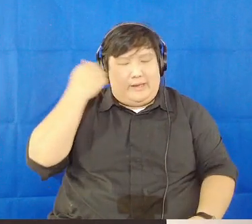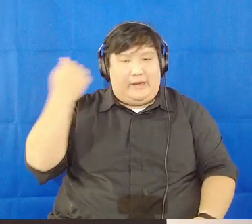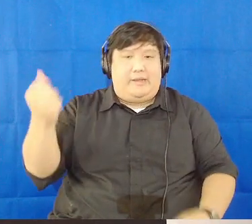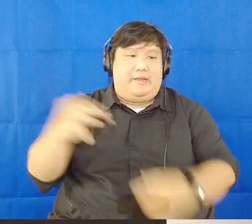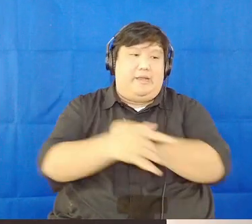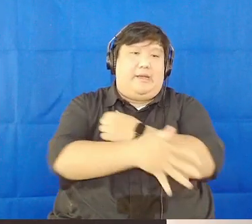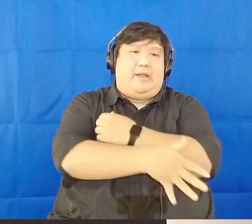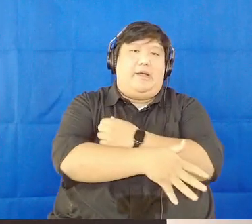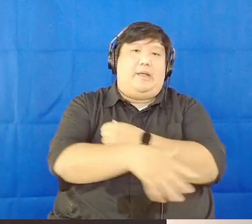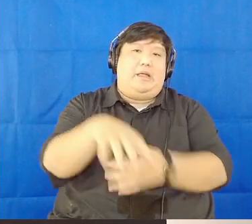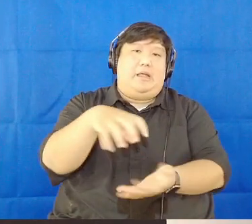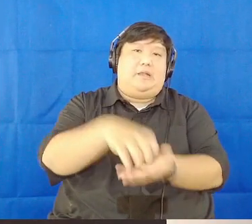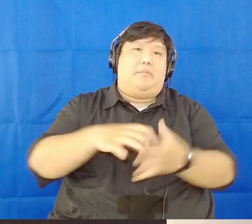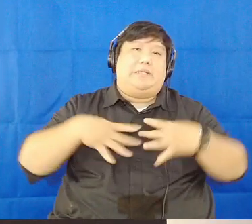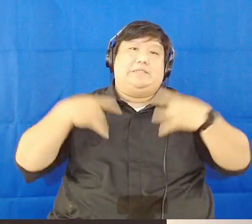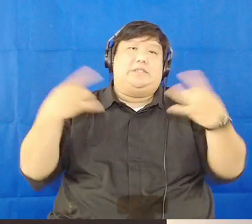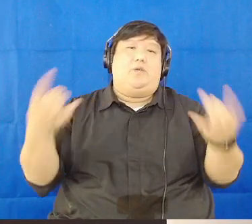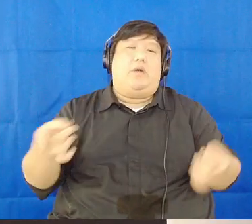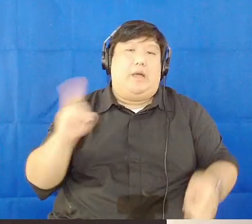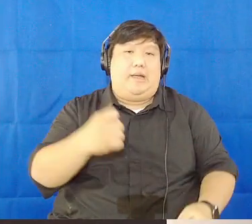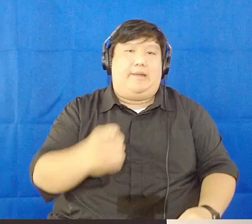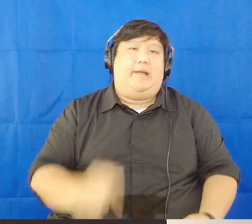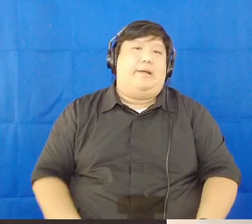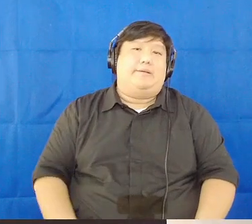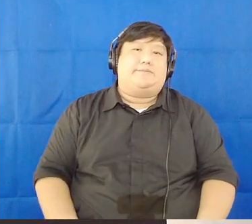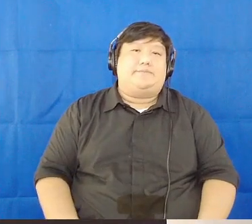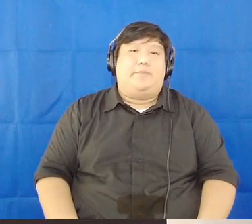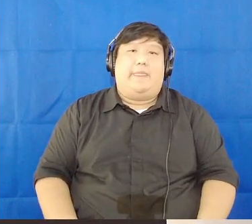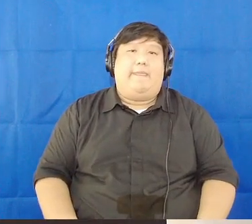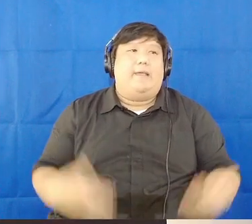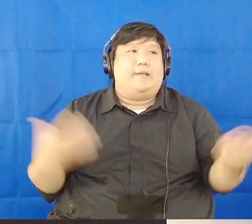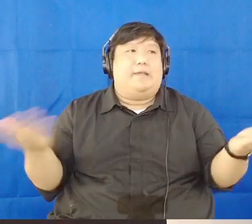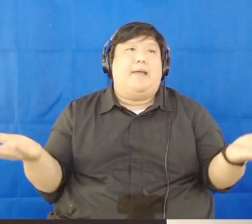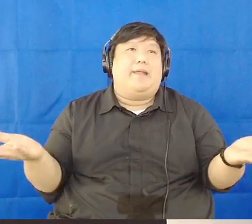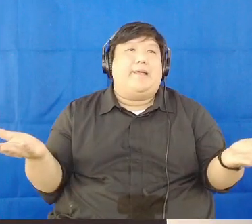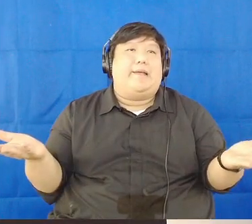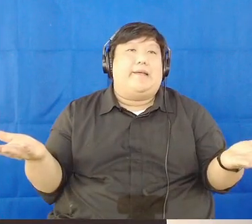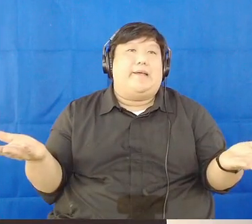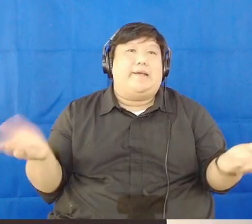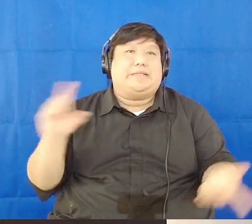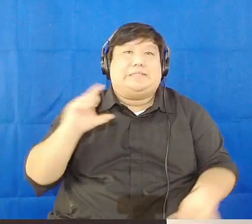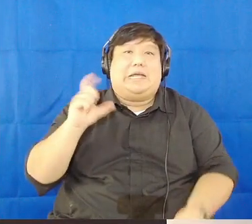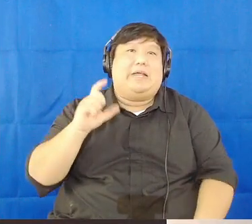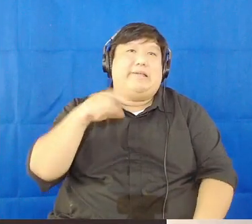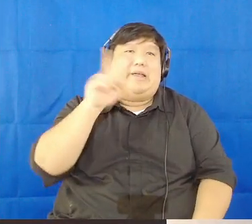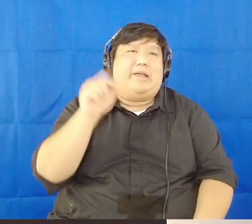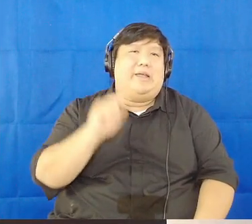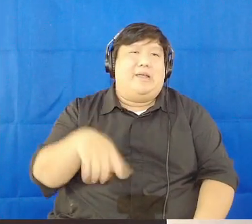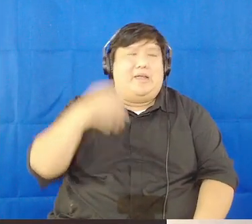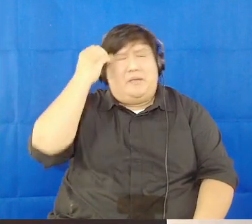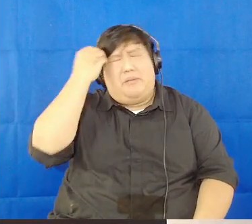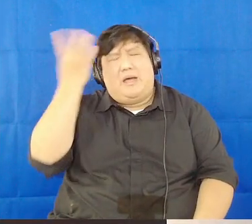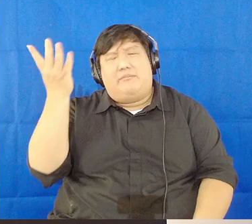Tentu tadi seperti saya katakan, itu bagaimana mungkin gitu ya, kita sulit untuk memahami itu gitu